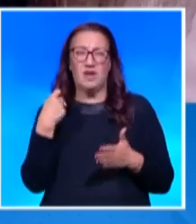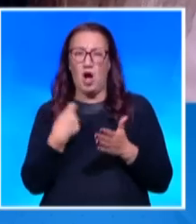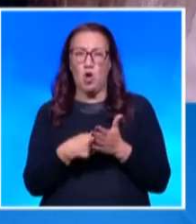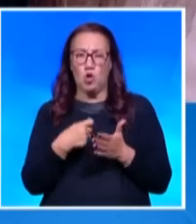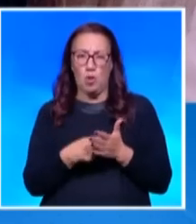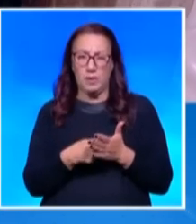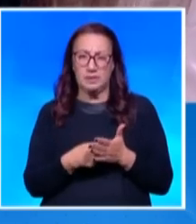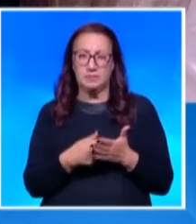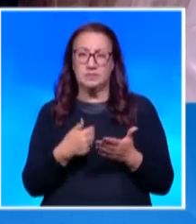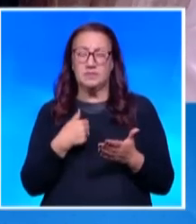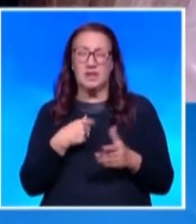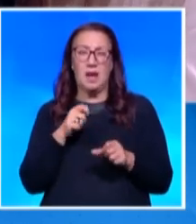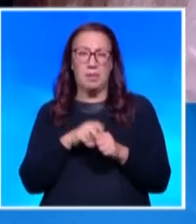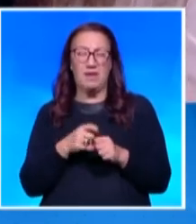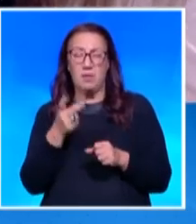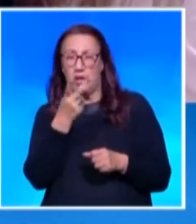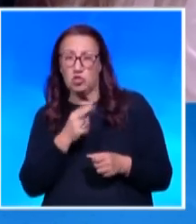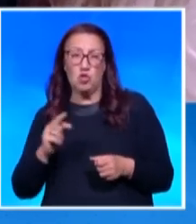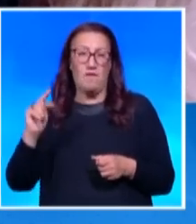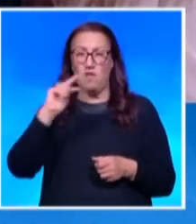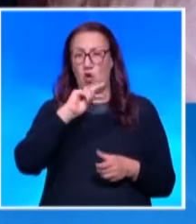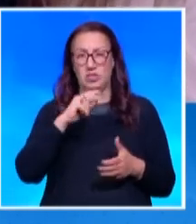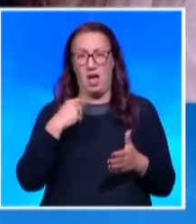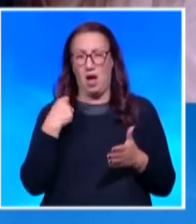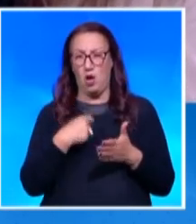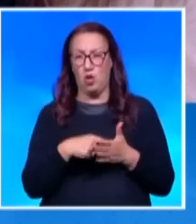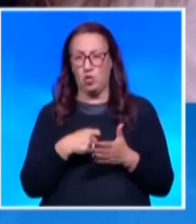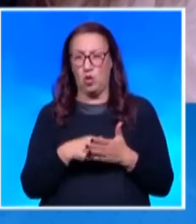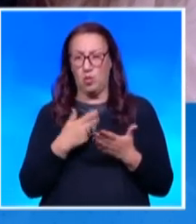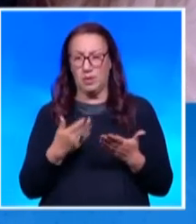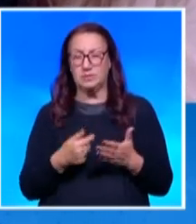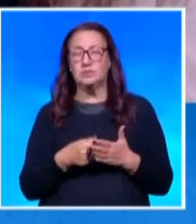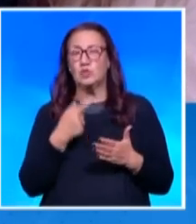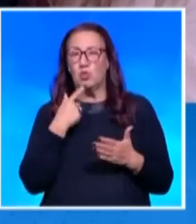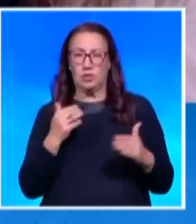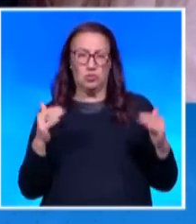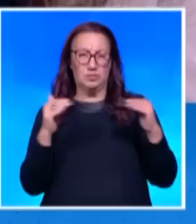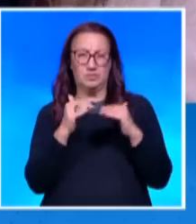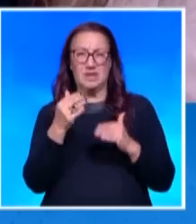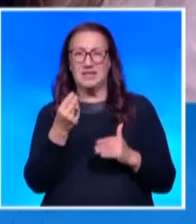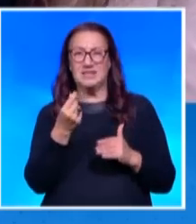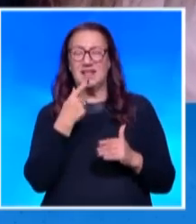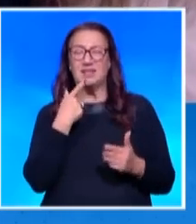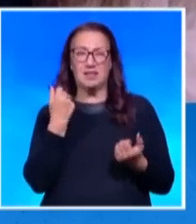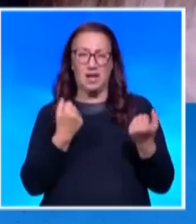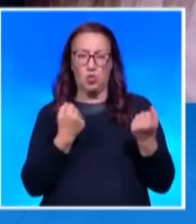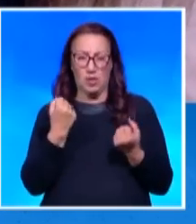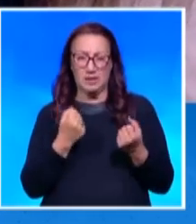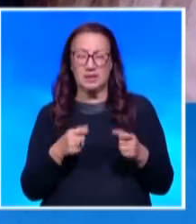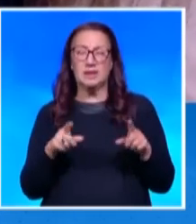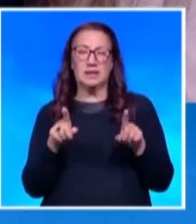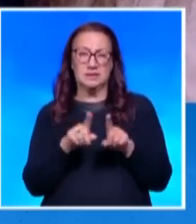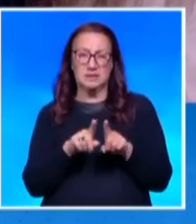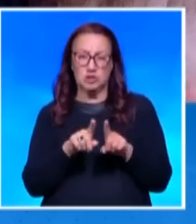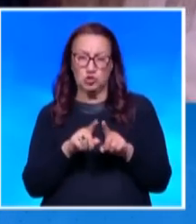ние налагаме двойна глоба особено когато присъждаме равностойността на моторното превозно средство друг е въпросът също така че